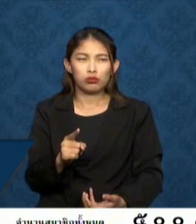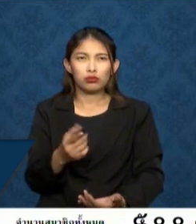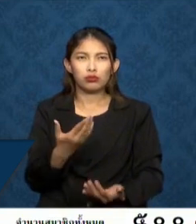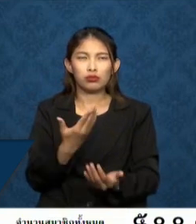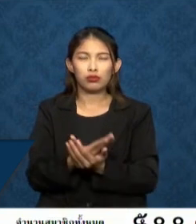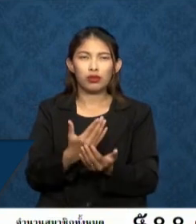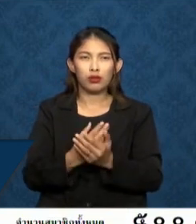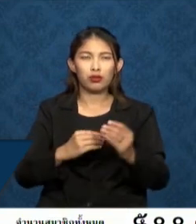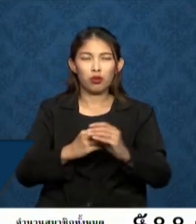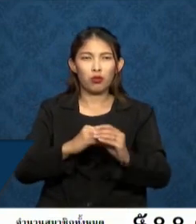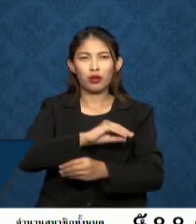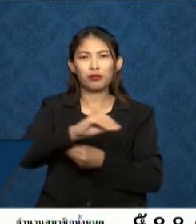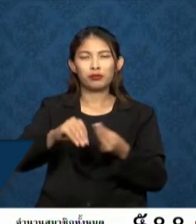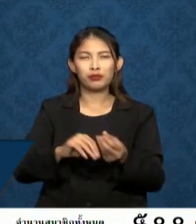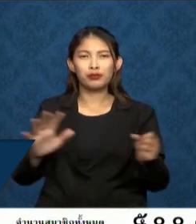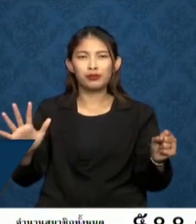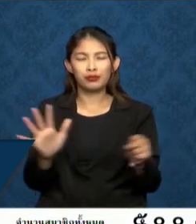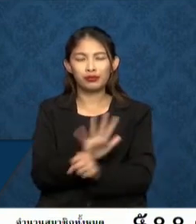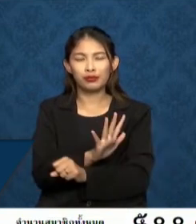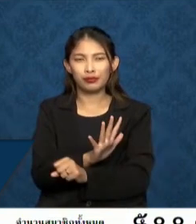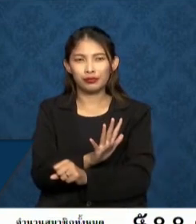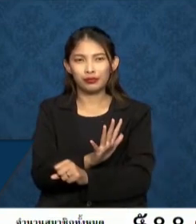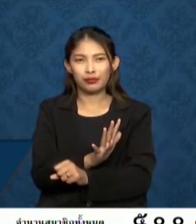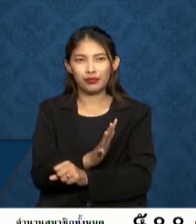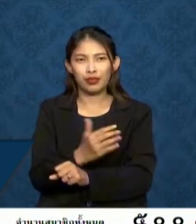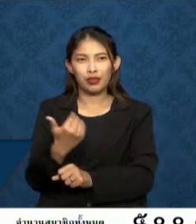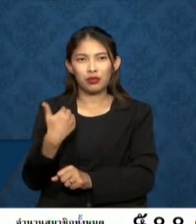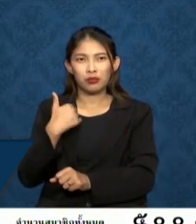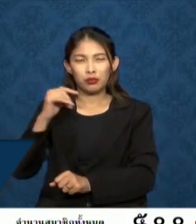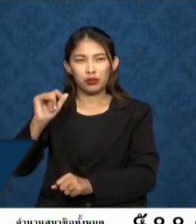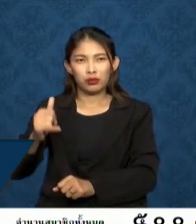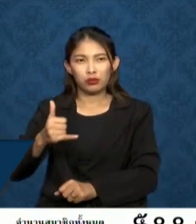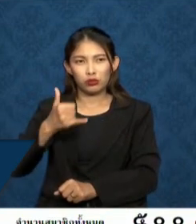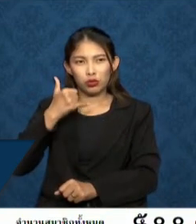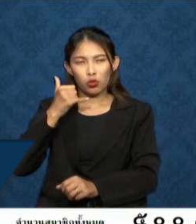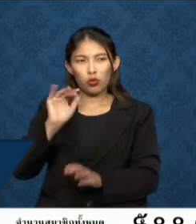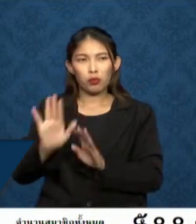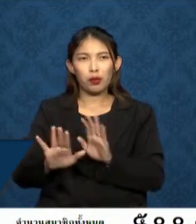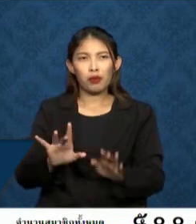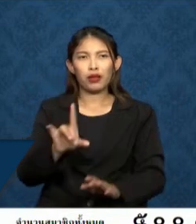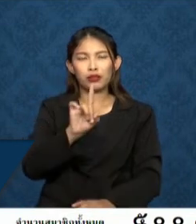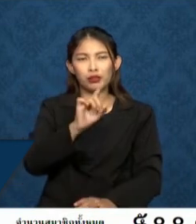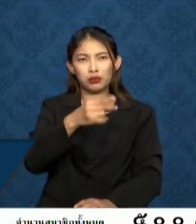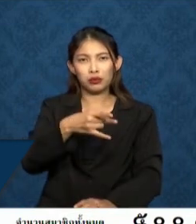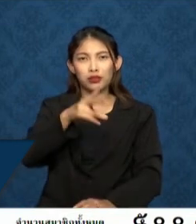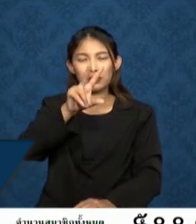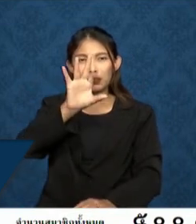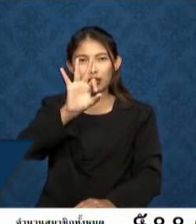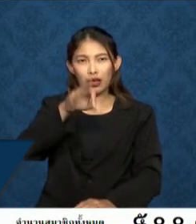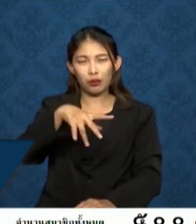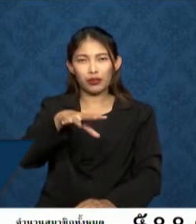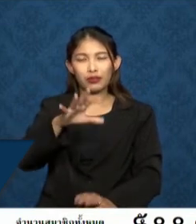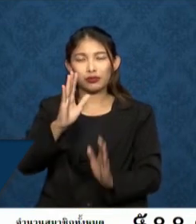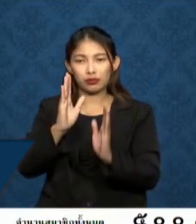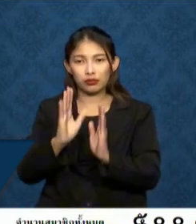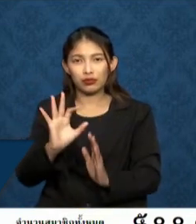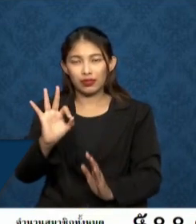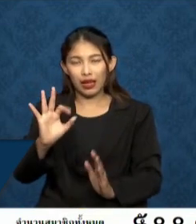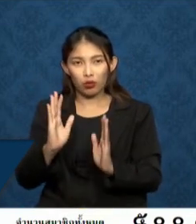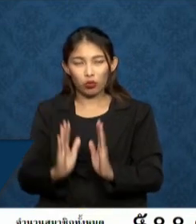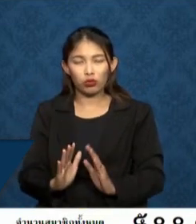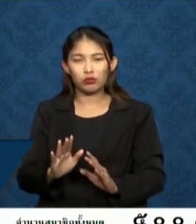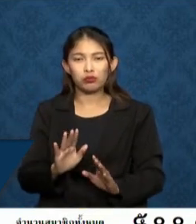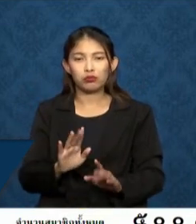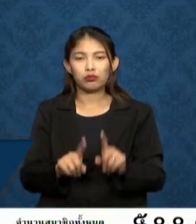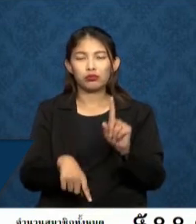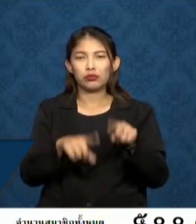รแต่ผมไปดูรายละเอียดครับท่านประธานมีคนโทรเข้าประมาณ 19,000 กับอีก9คนเฉลี่ยแล้วเนี่